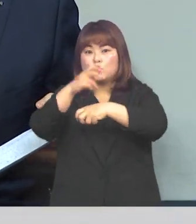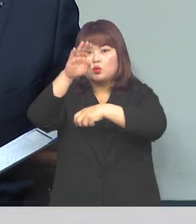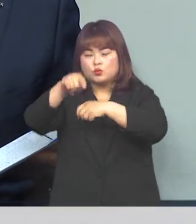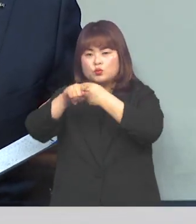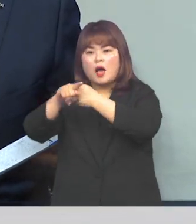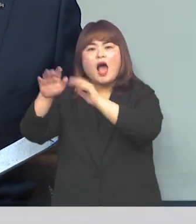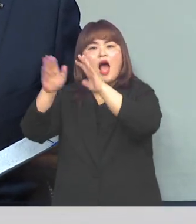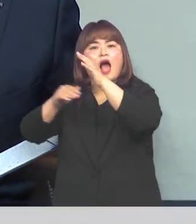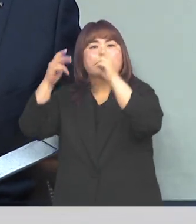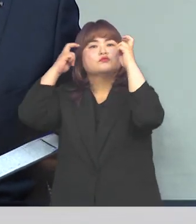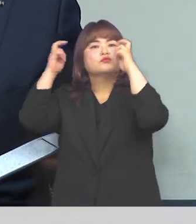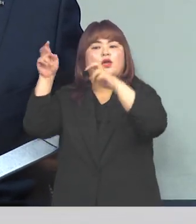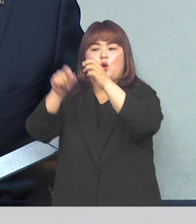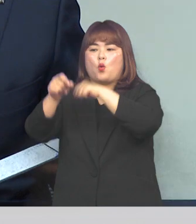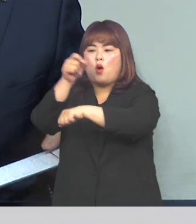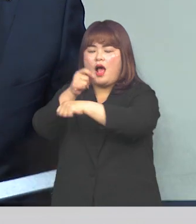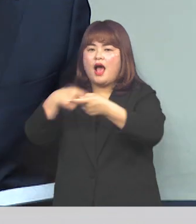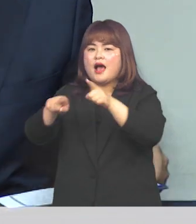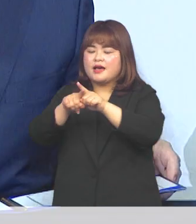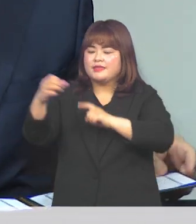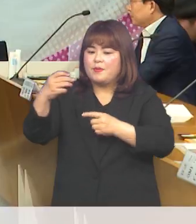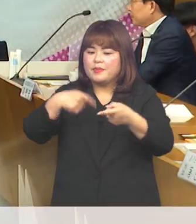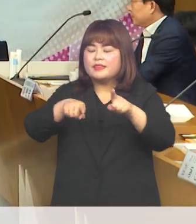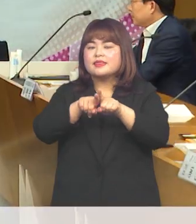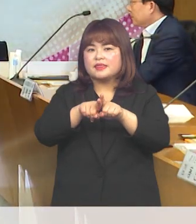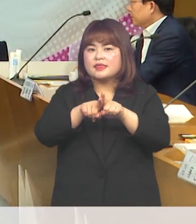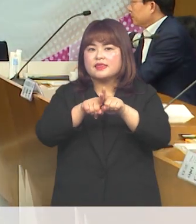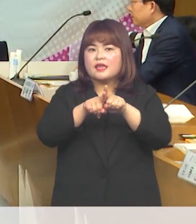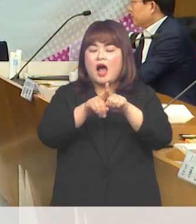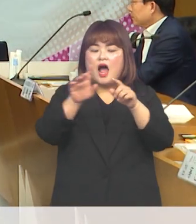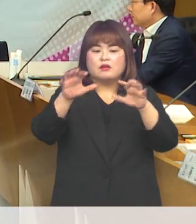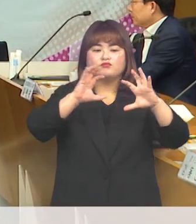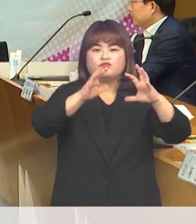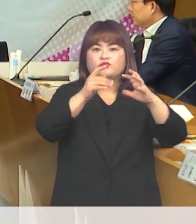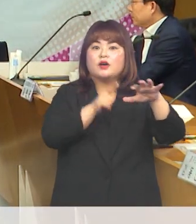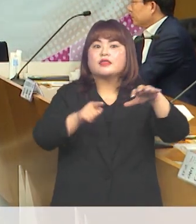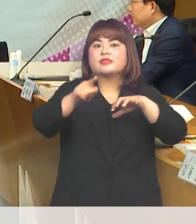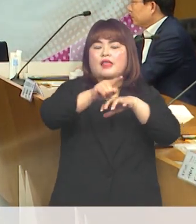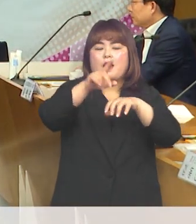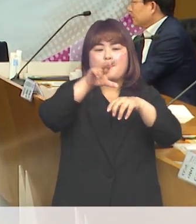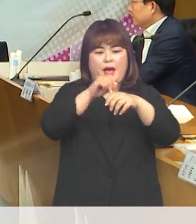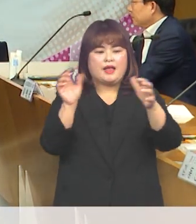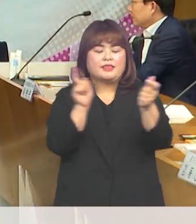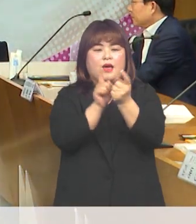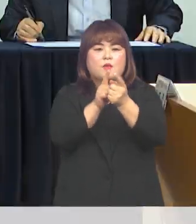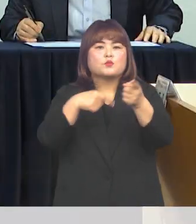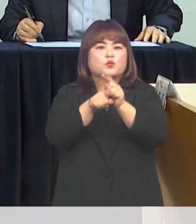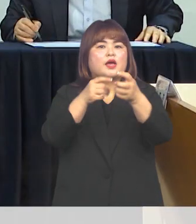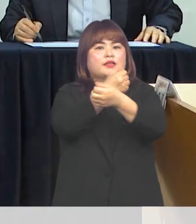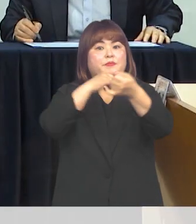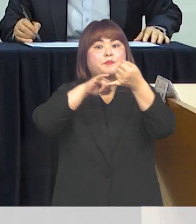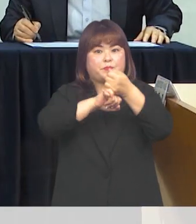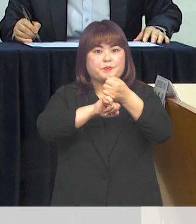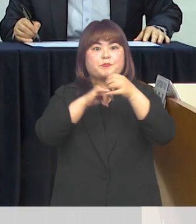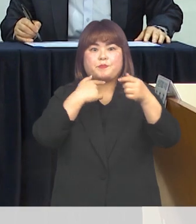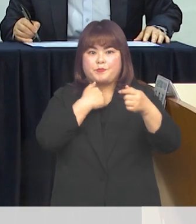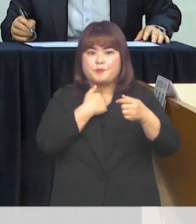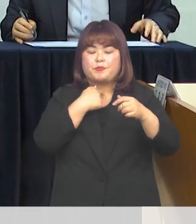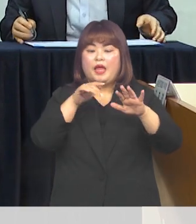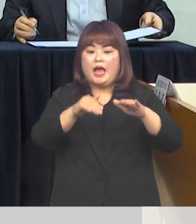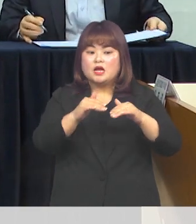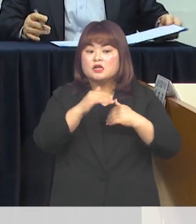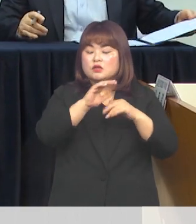한국토지주택공사, 삼성전자와 반도체 클러스터 국가산업단지 상생협력협약을 체결했습니다. 협약에 따라